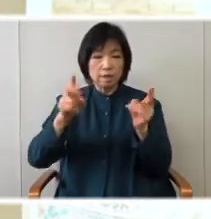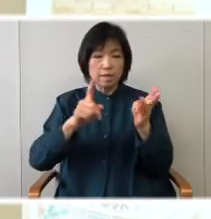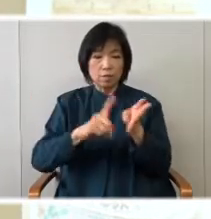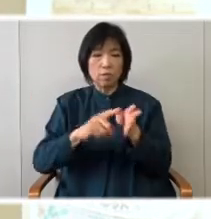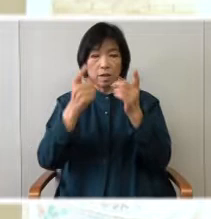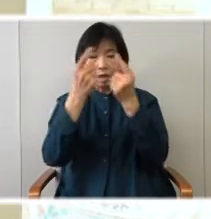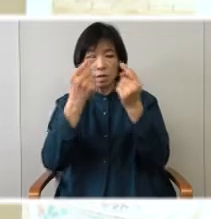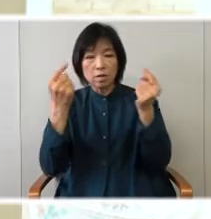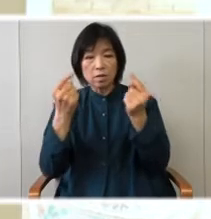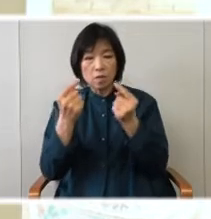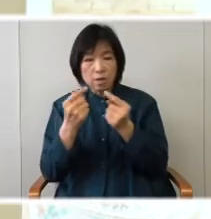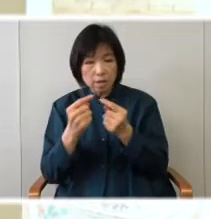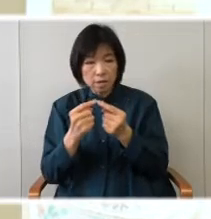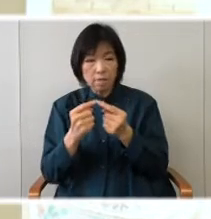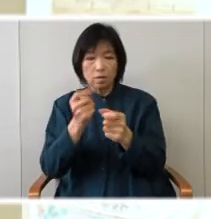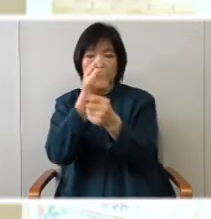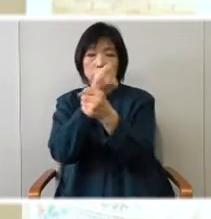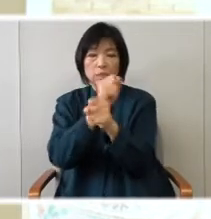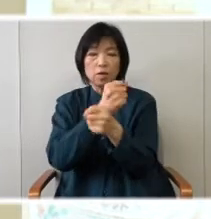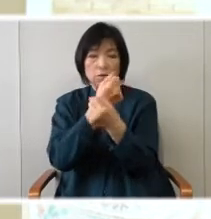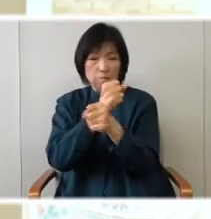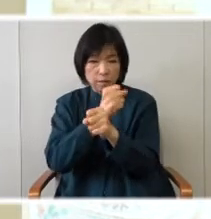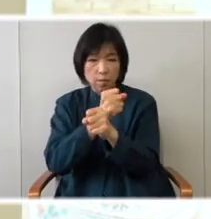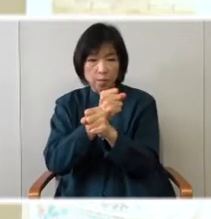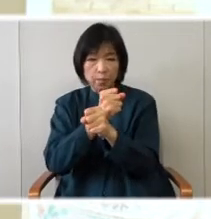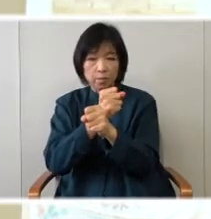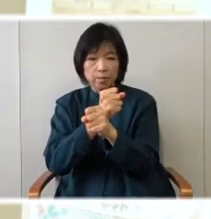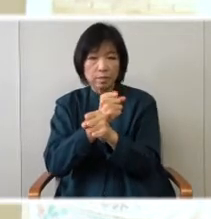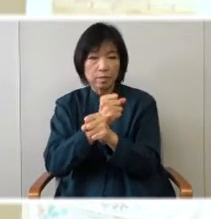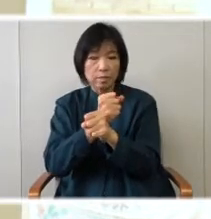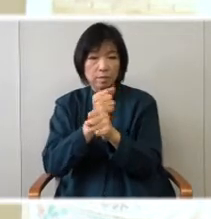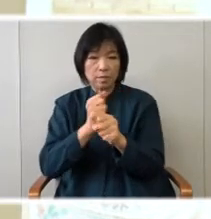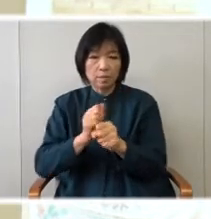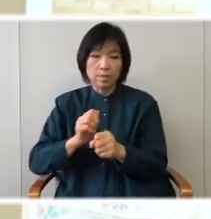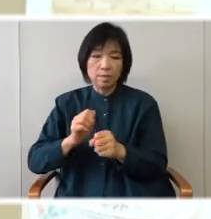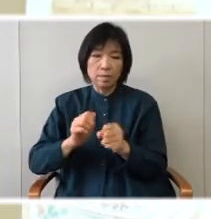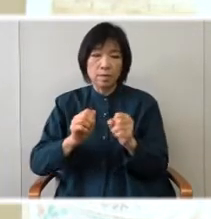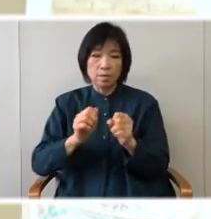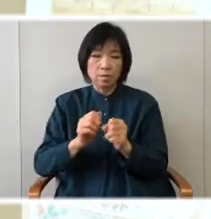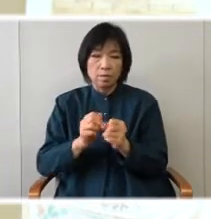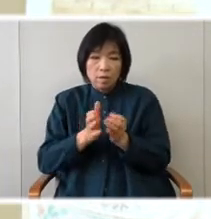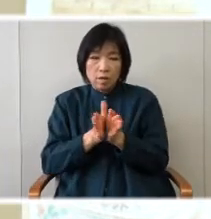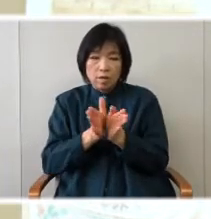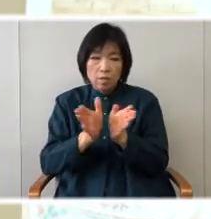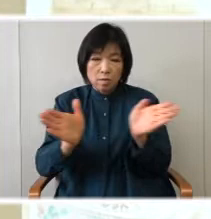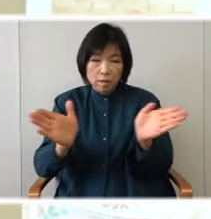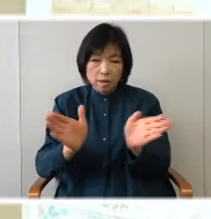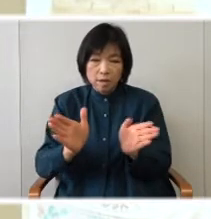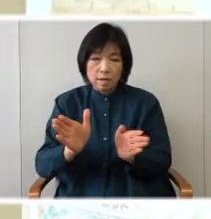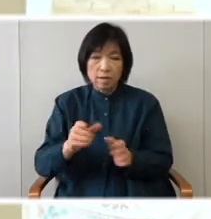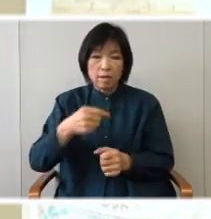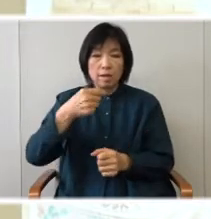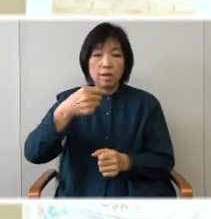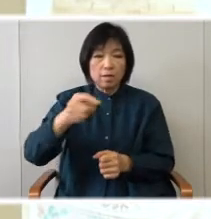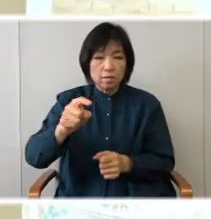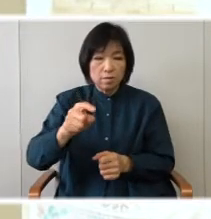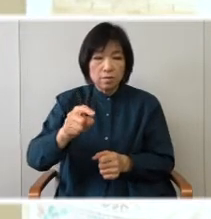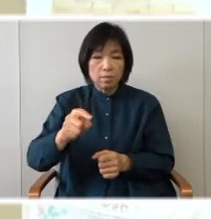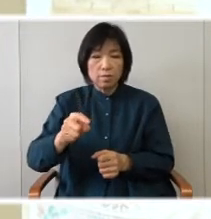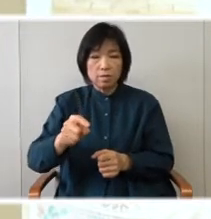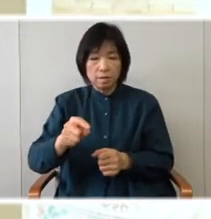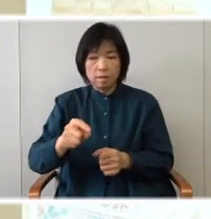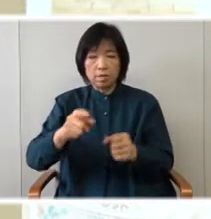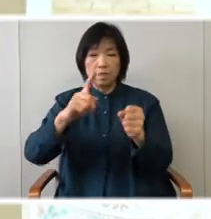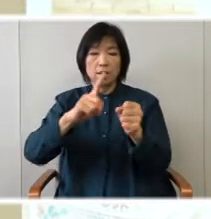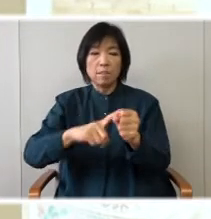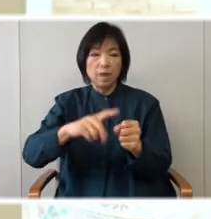のそうした取り組みがかなりこう動き出すというようなそんなお話もいただいておりまして、問い合わせも